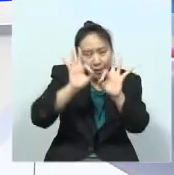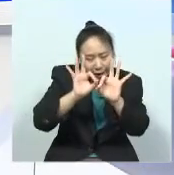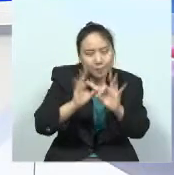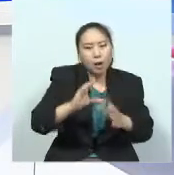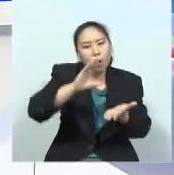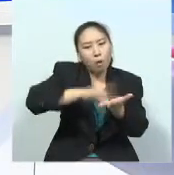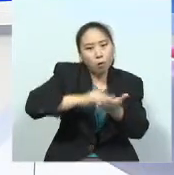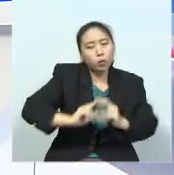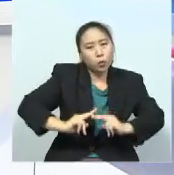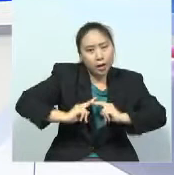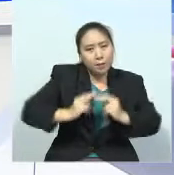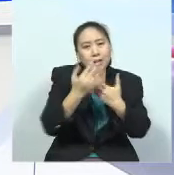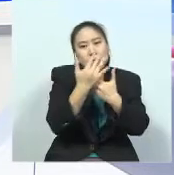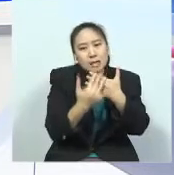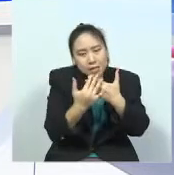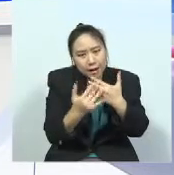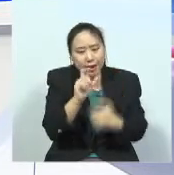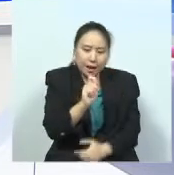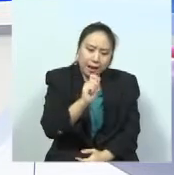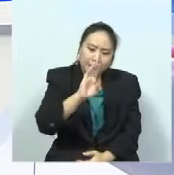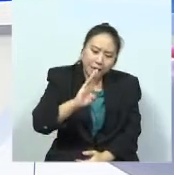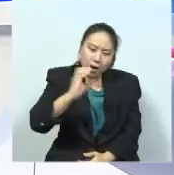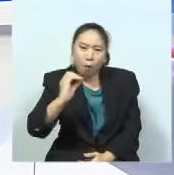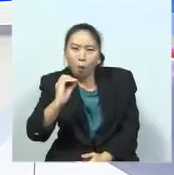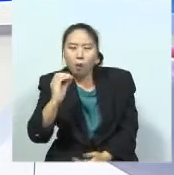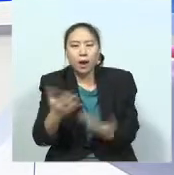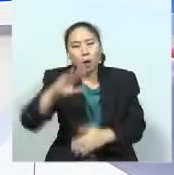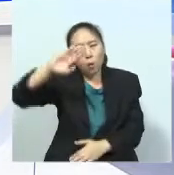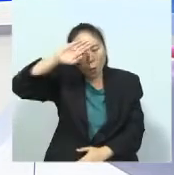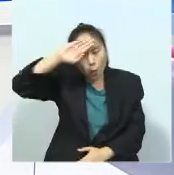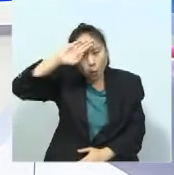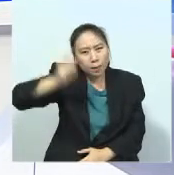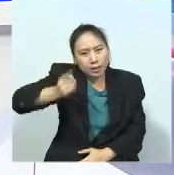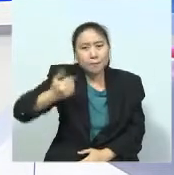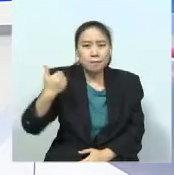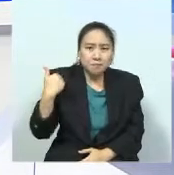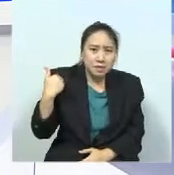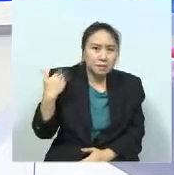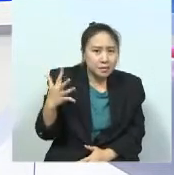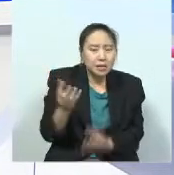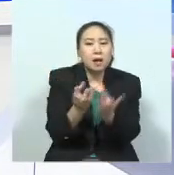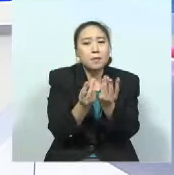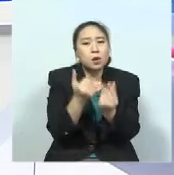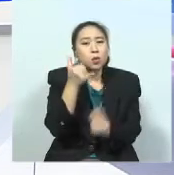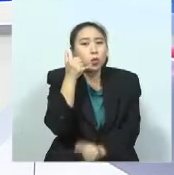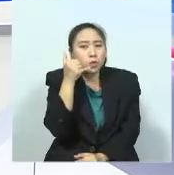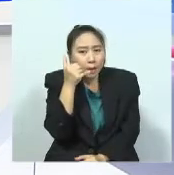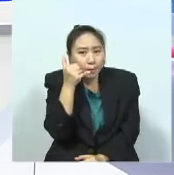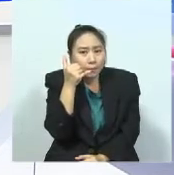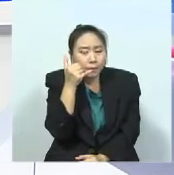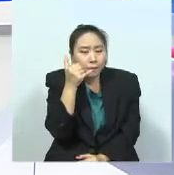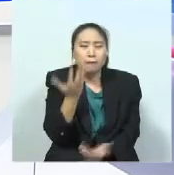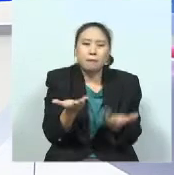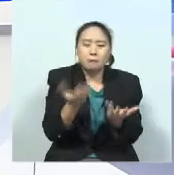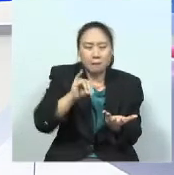ข้อมูลส่วนตัวไม่ว่าจะเป็นกรุ๊ปเลือดโรคประจำตัวมีหรือเปล่านะคะหรือว่าหมายเลขโทรศัพท์สำหรับบุคคลที่อา